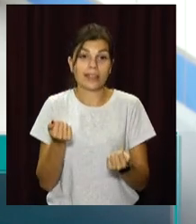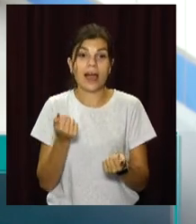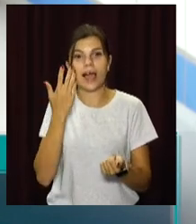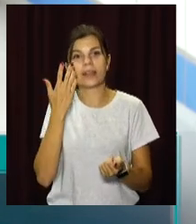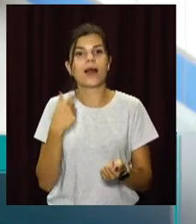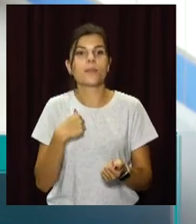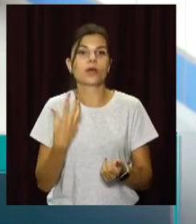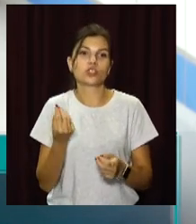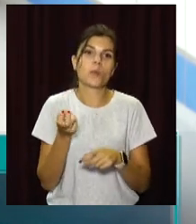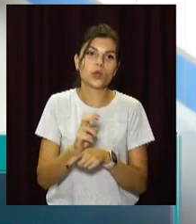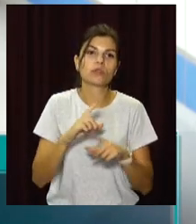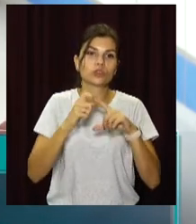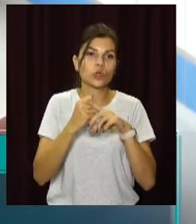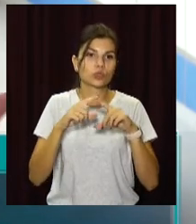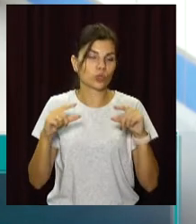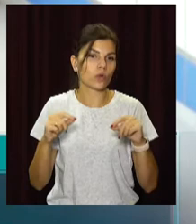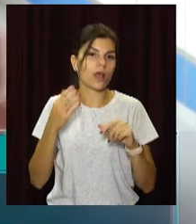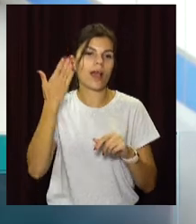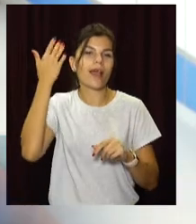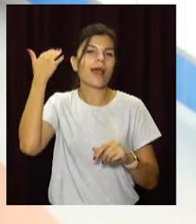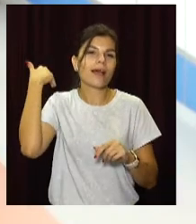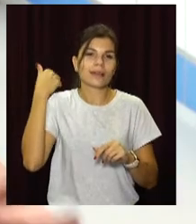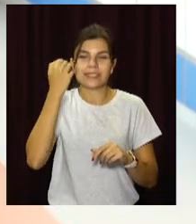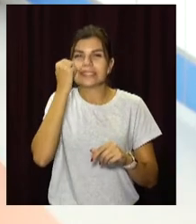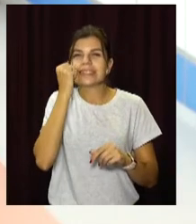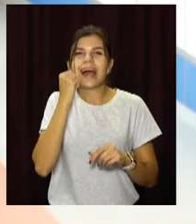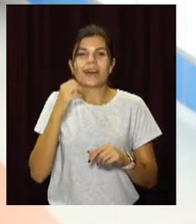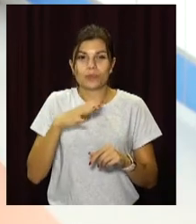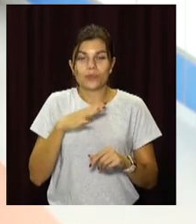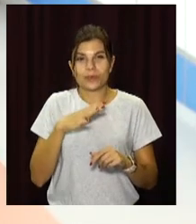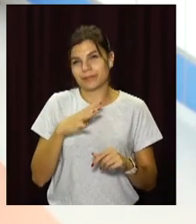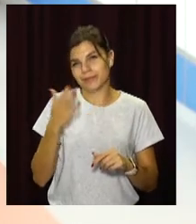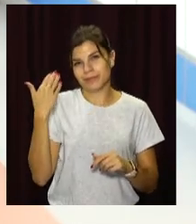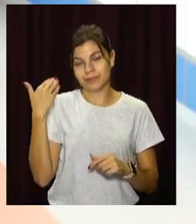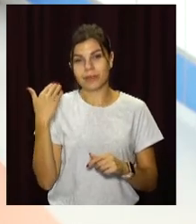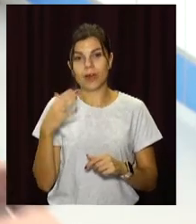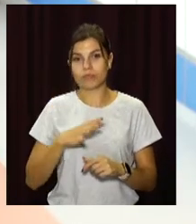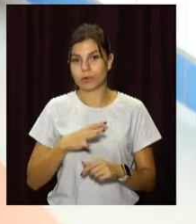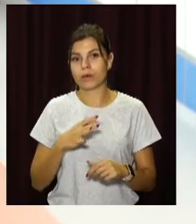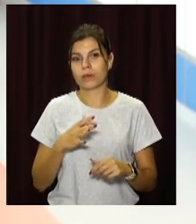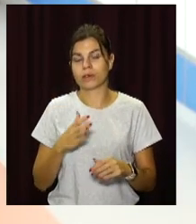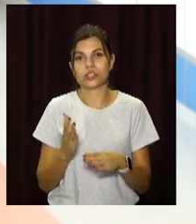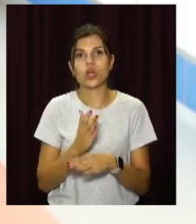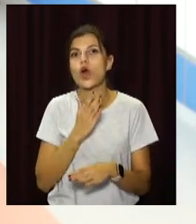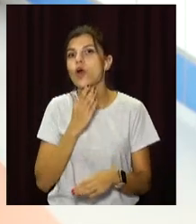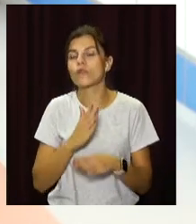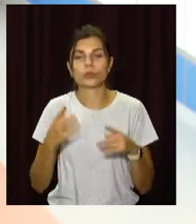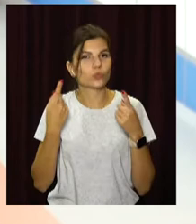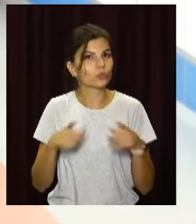ще приходили до школи, яка була в старому варіанті, так скажемо, то це була кардинально інша